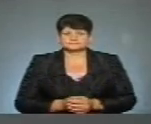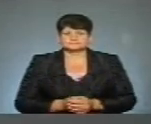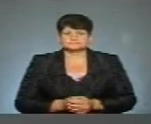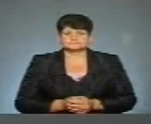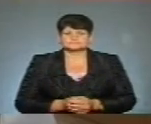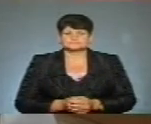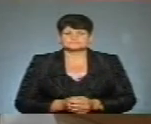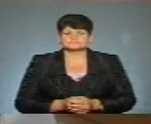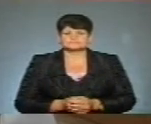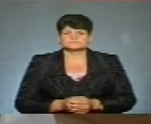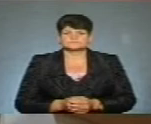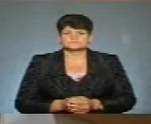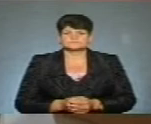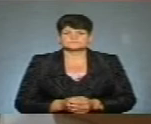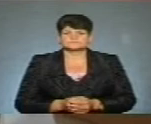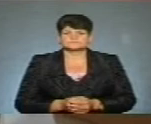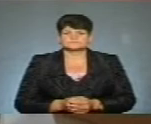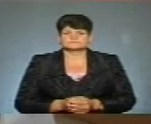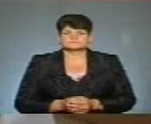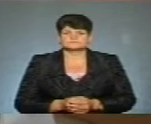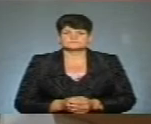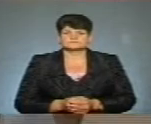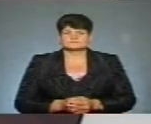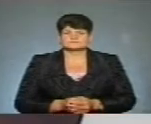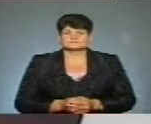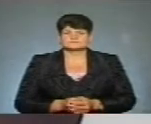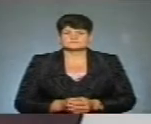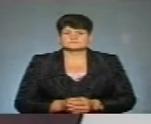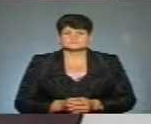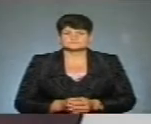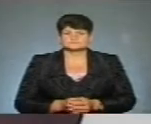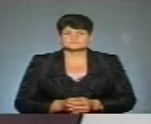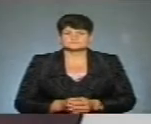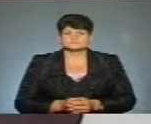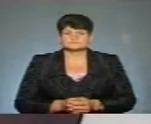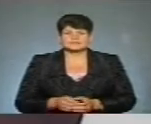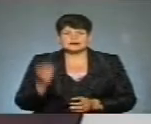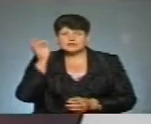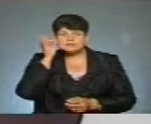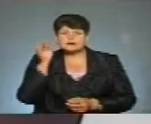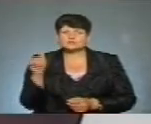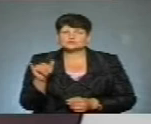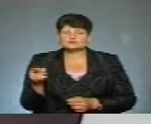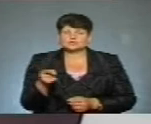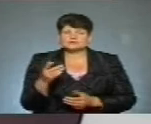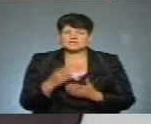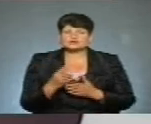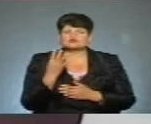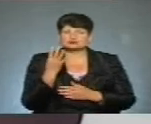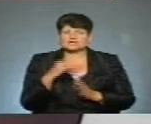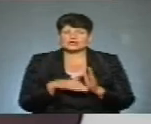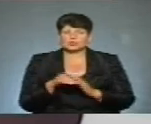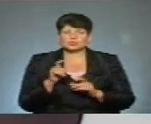Прокопів, Марта Журавель. Новини на Суспільному. Тернопіль. Нагадаю, у Тернополі є 4